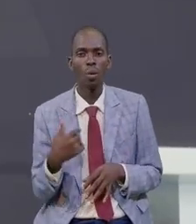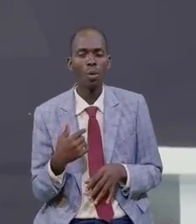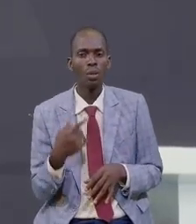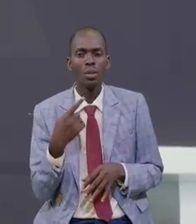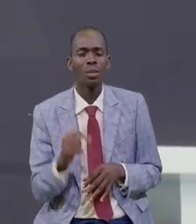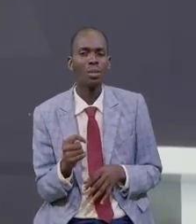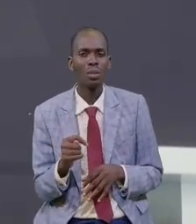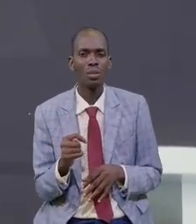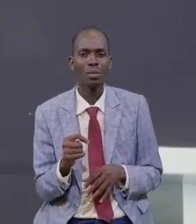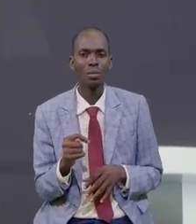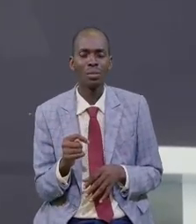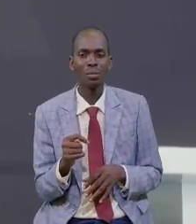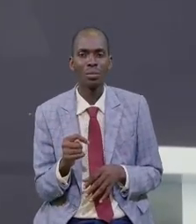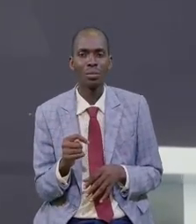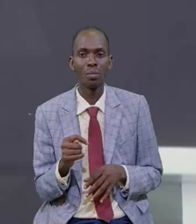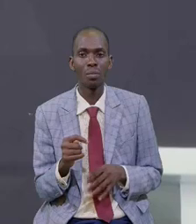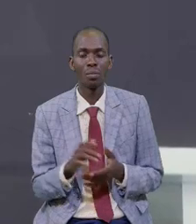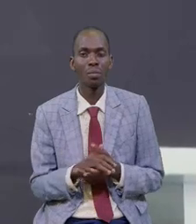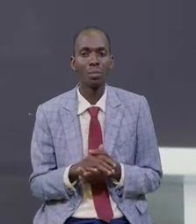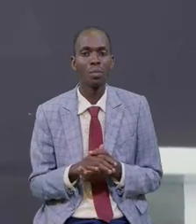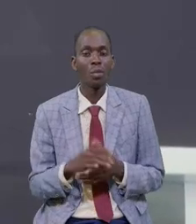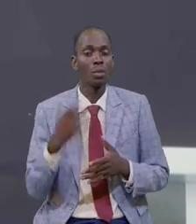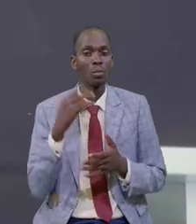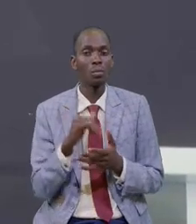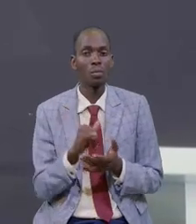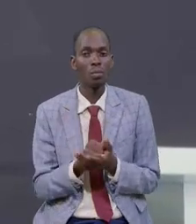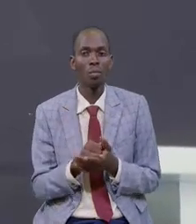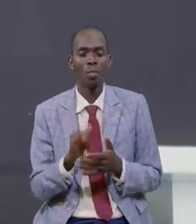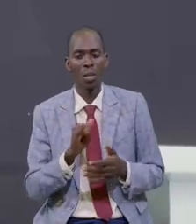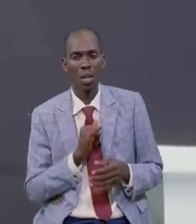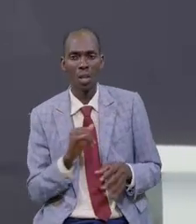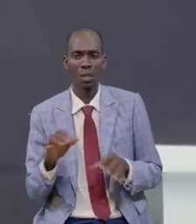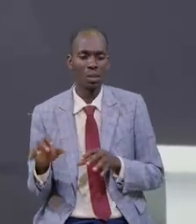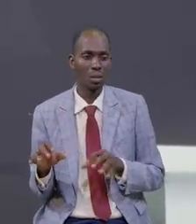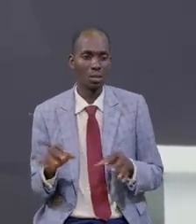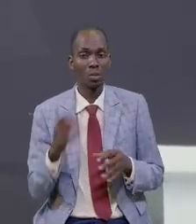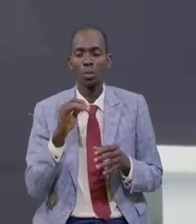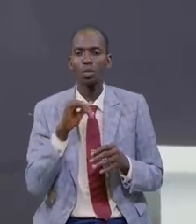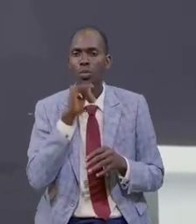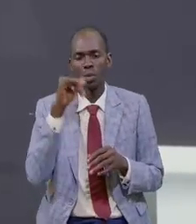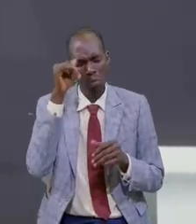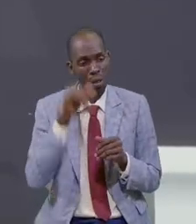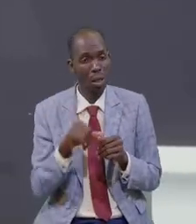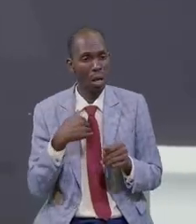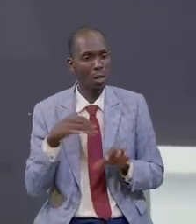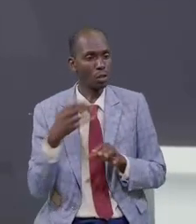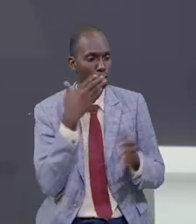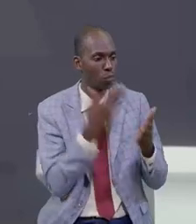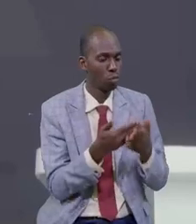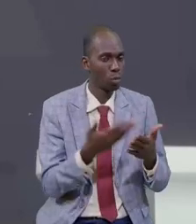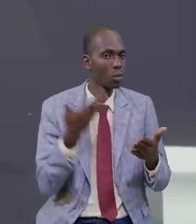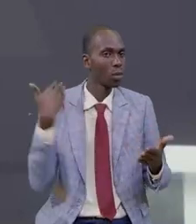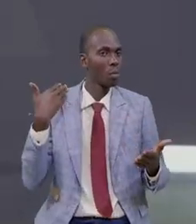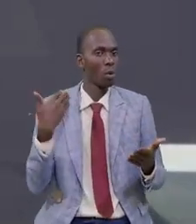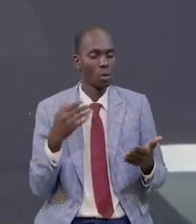pourquoi je le fais plus non j'ai fait la bonne chose fait la bonne chose regardez maintenant ce que j'ai eu c'est pourquoi nous